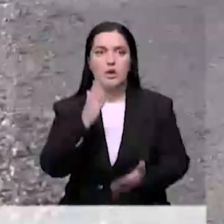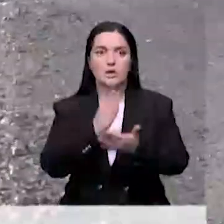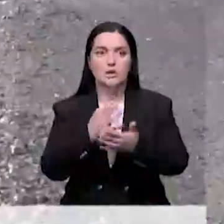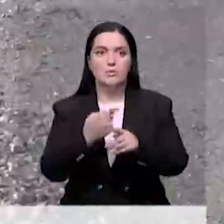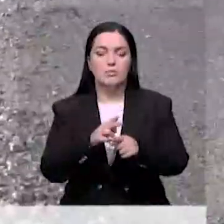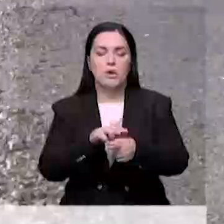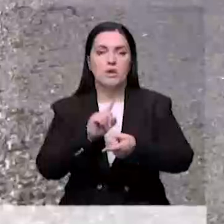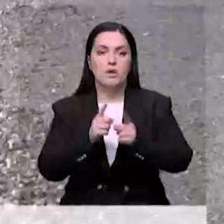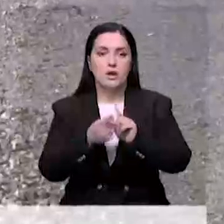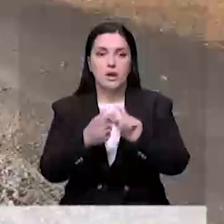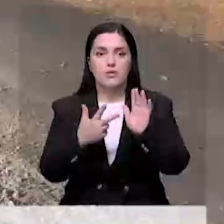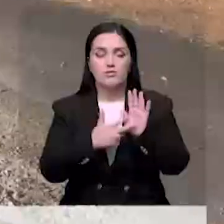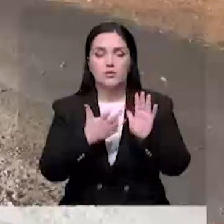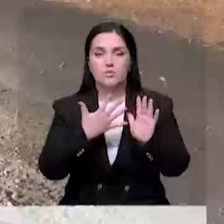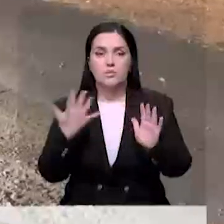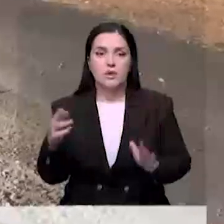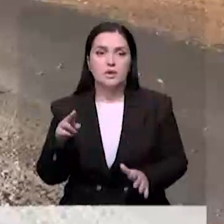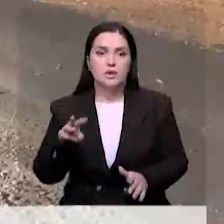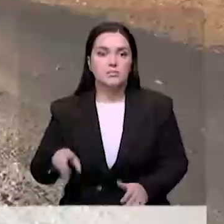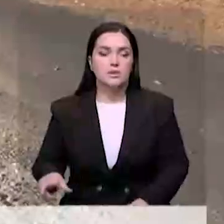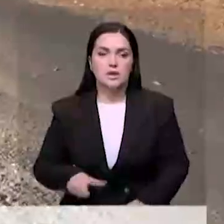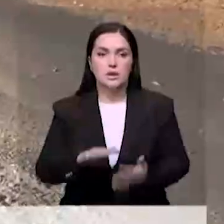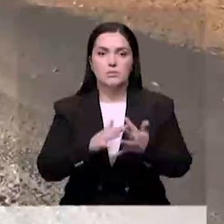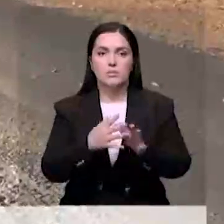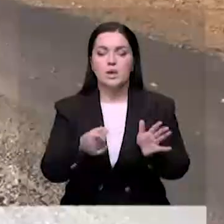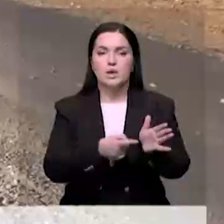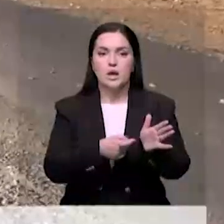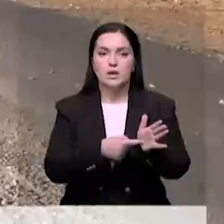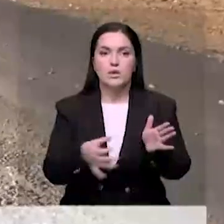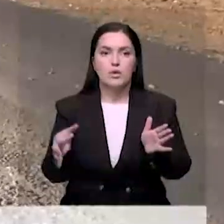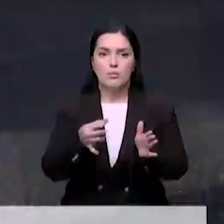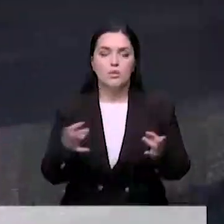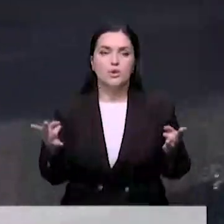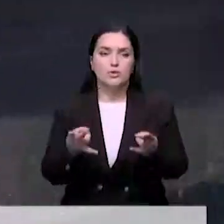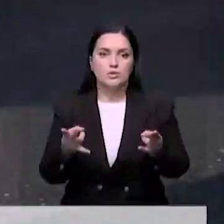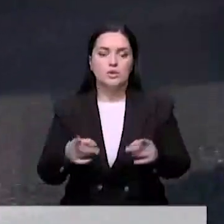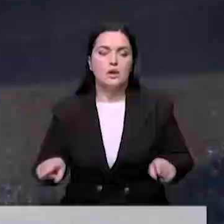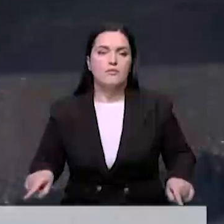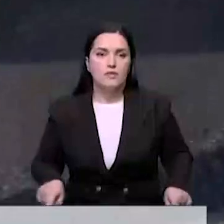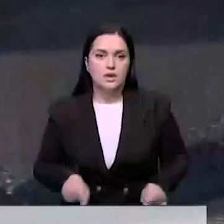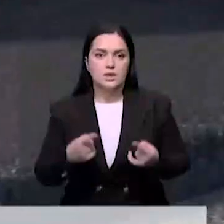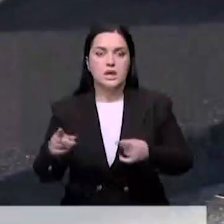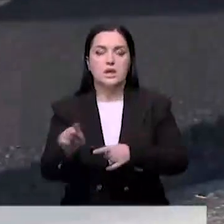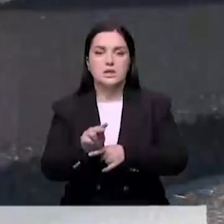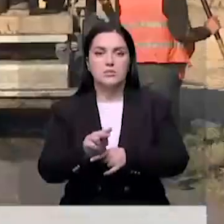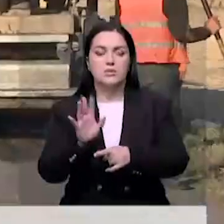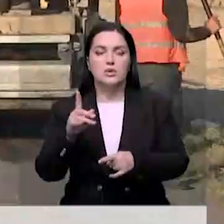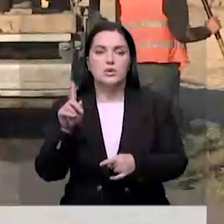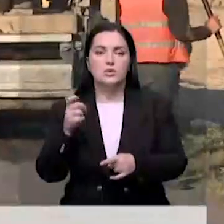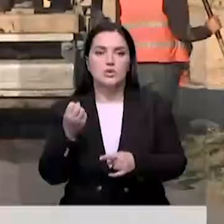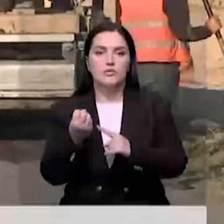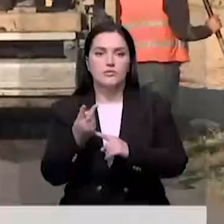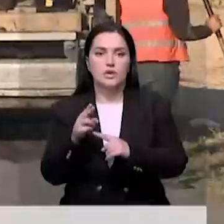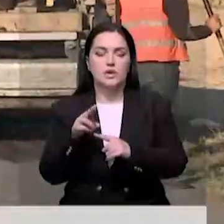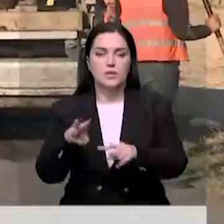картина иная. 855 километров дорог в селах Карагандинской области нужно еще восстановить. В этом году ремонтом охвачено 112